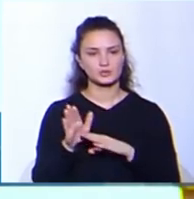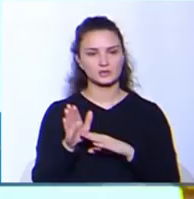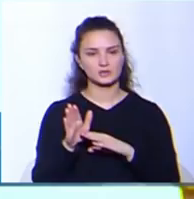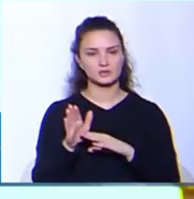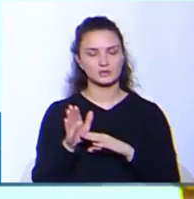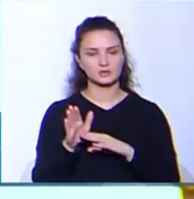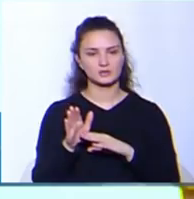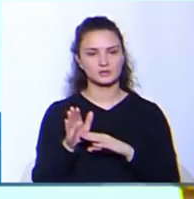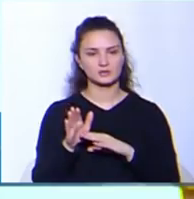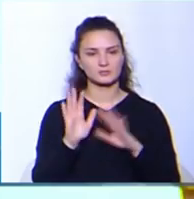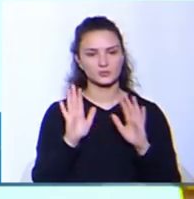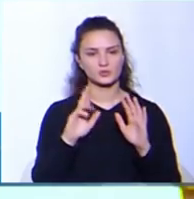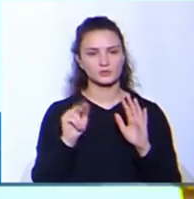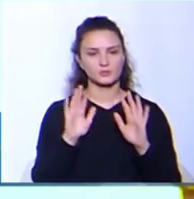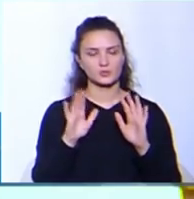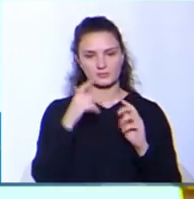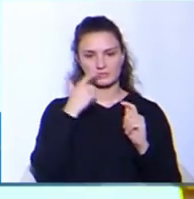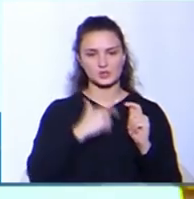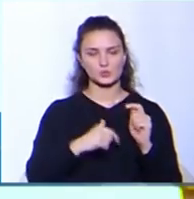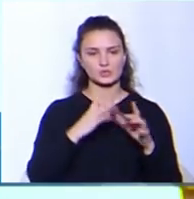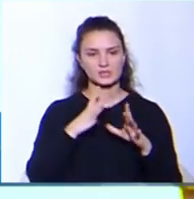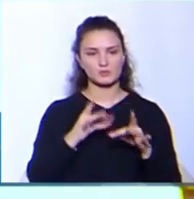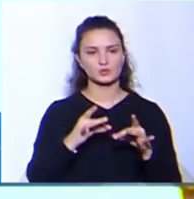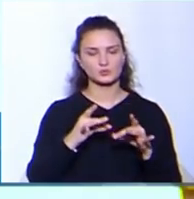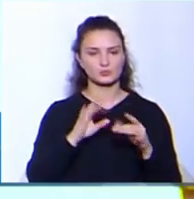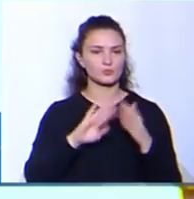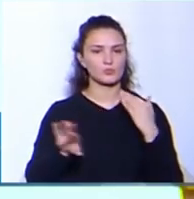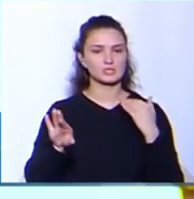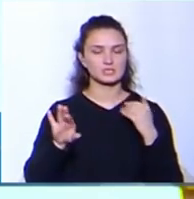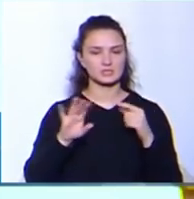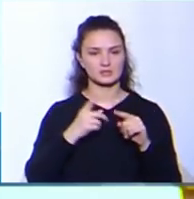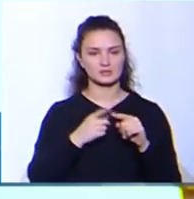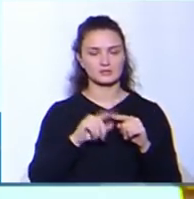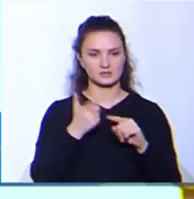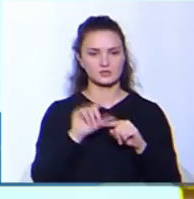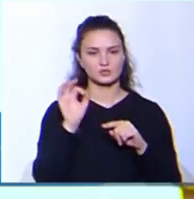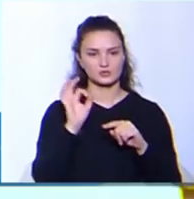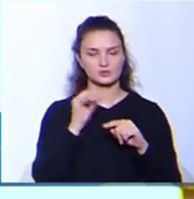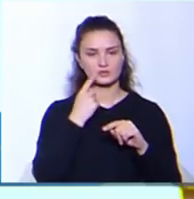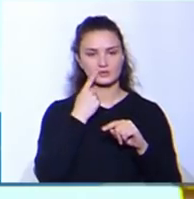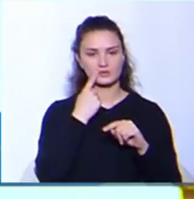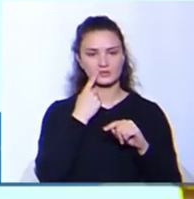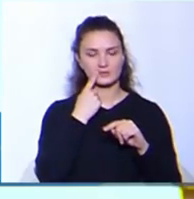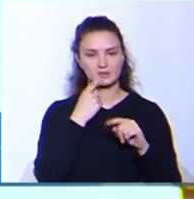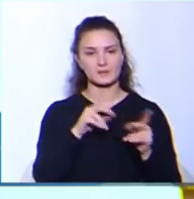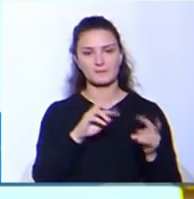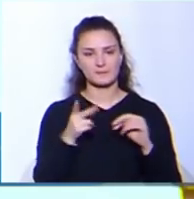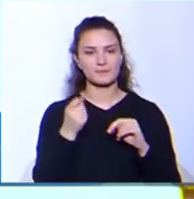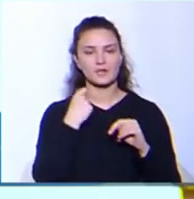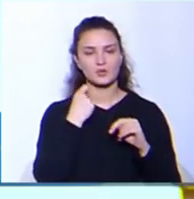ანუ მხოლოდ ფიზიკური დამოკიდებულება მოიხსნა, ძალიან ხშირია შემთხვევები, როდესაც ის გადადის